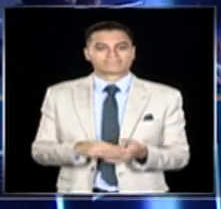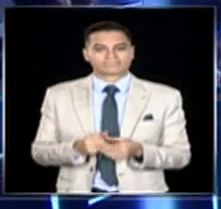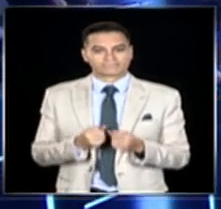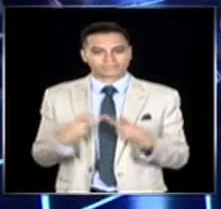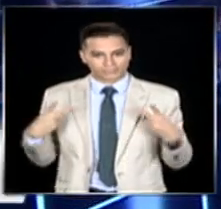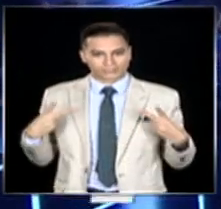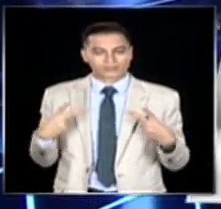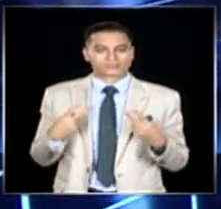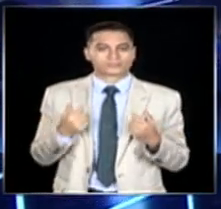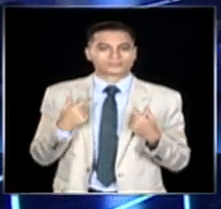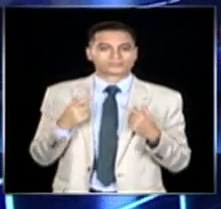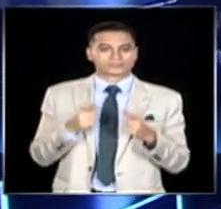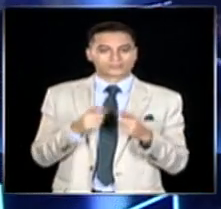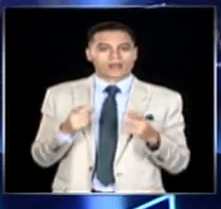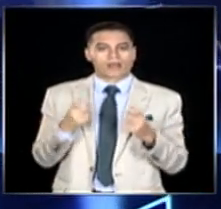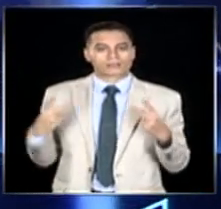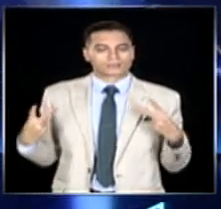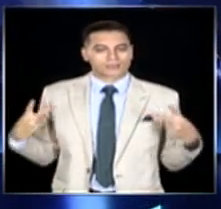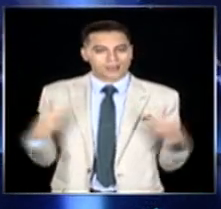برافو يا زياد.